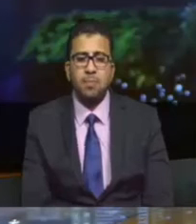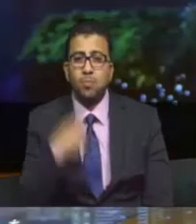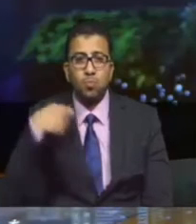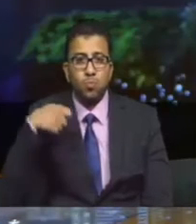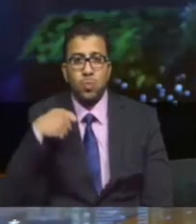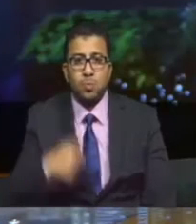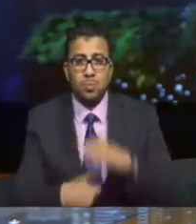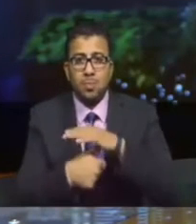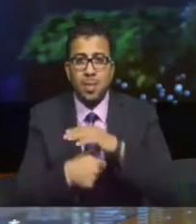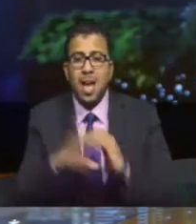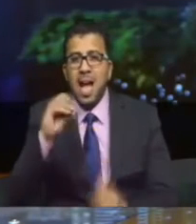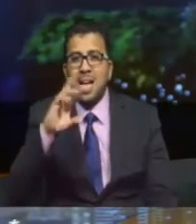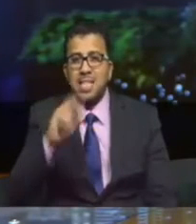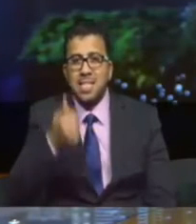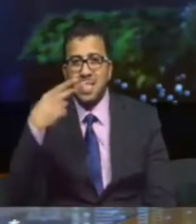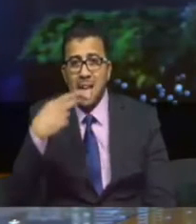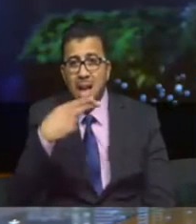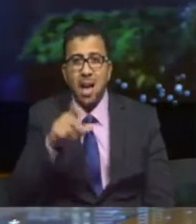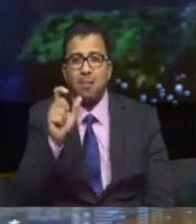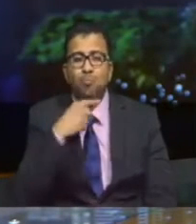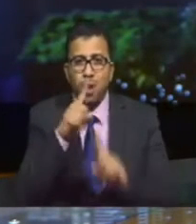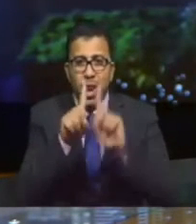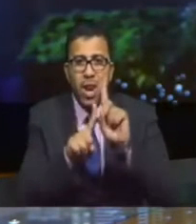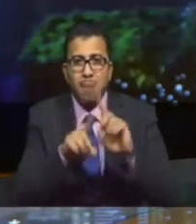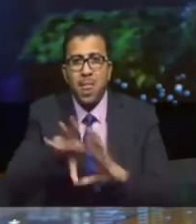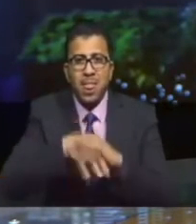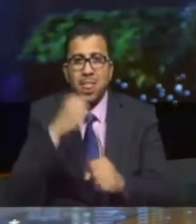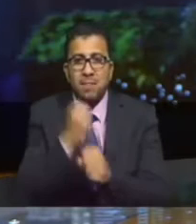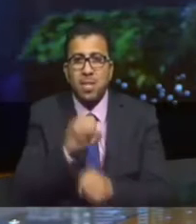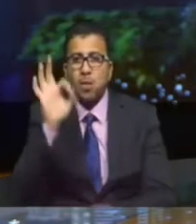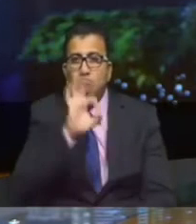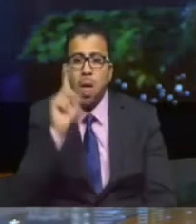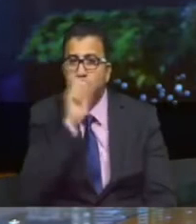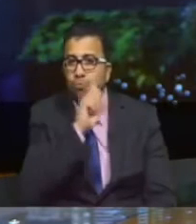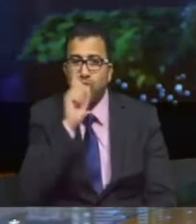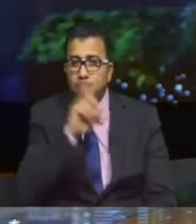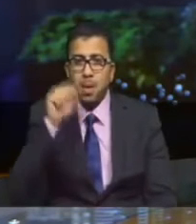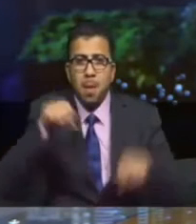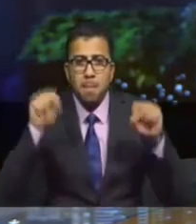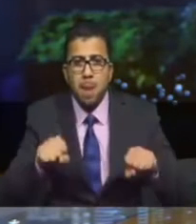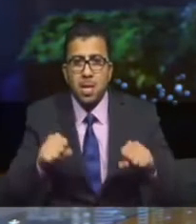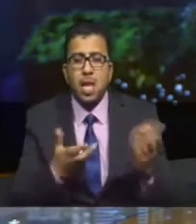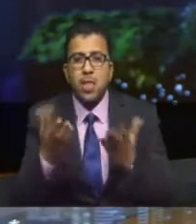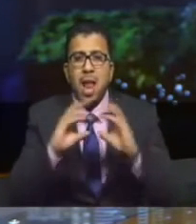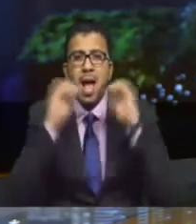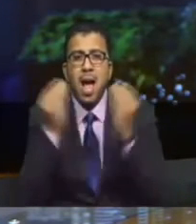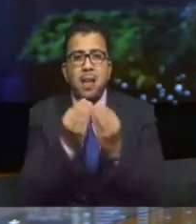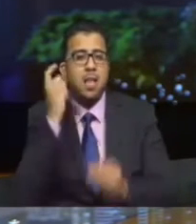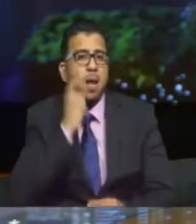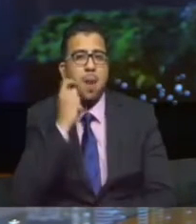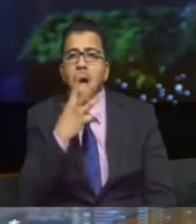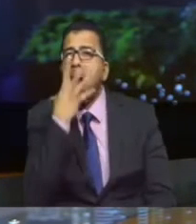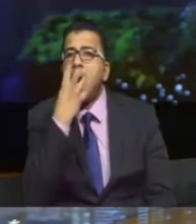ترأس سمو الشيخ حزاع بن زايد آل نهيان نائب رئيس المجلس التنفيذي لإمارة أبو ظبي رئيس مجلس إدارة هيئة